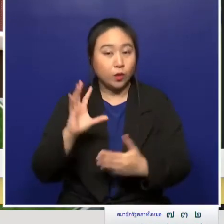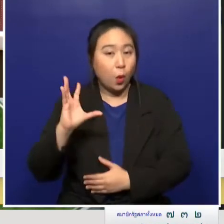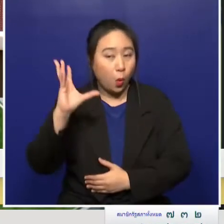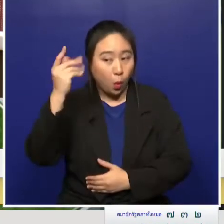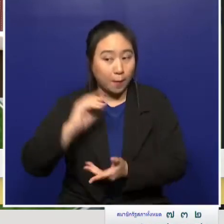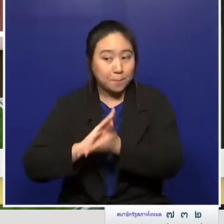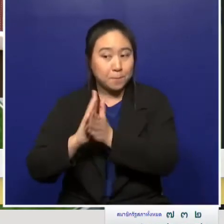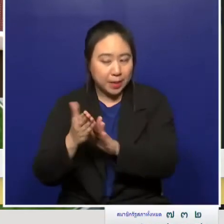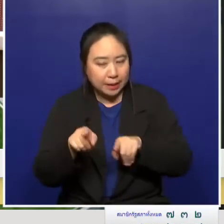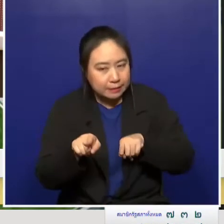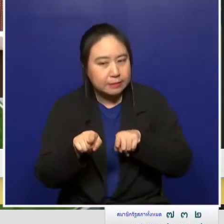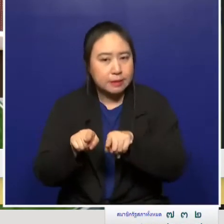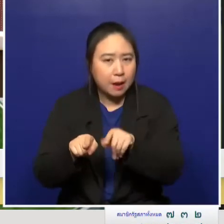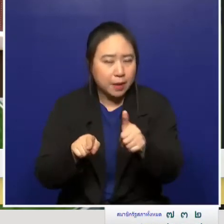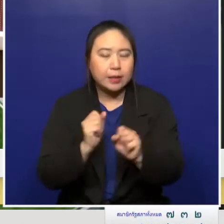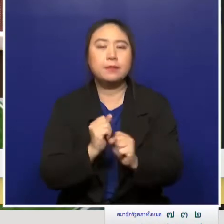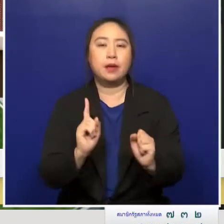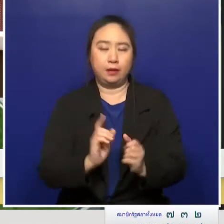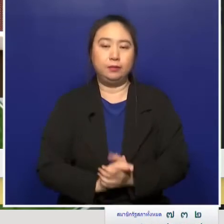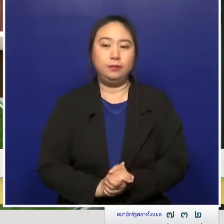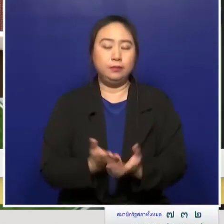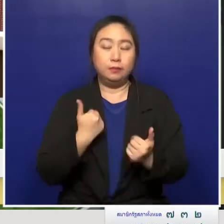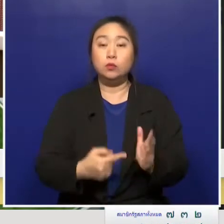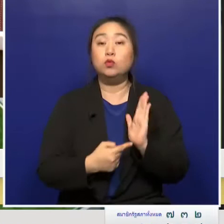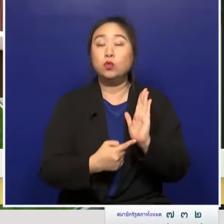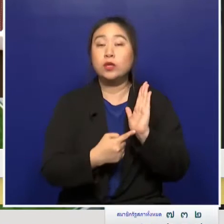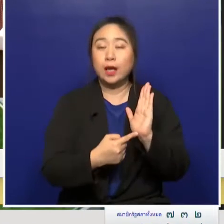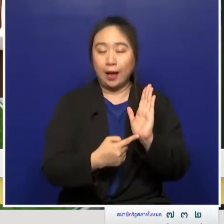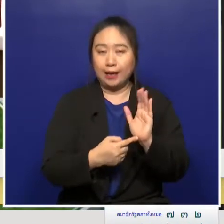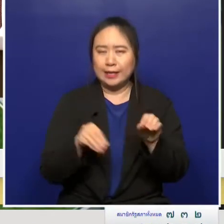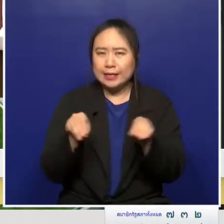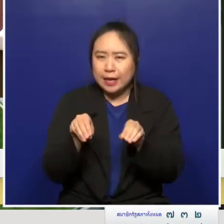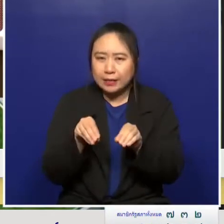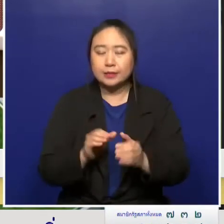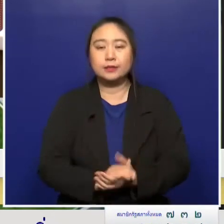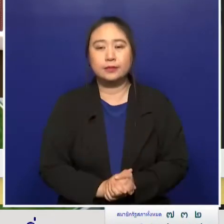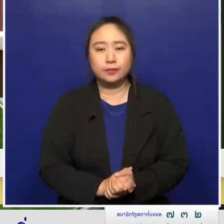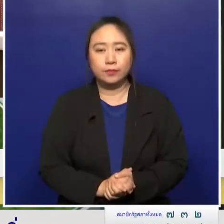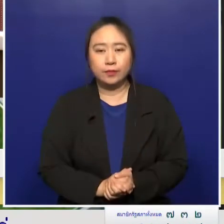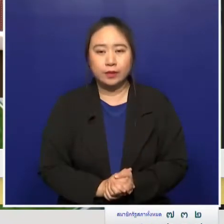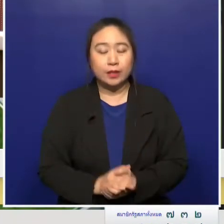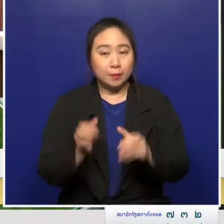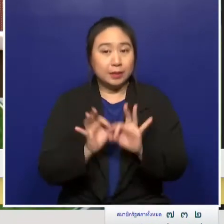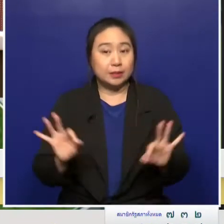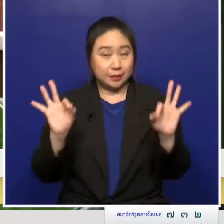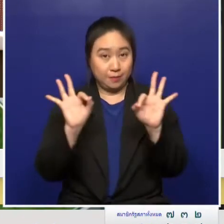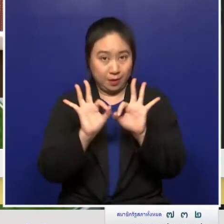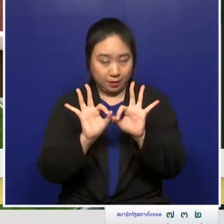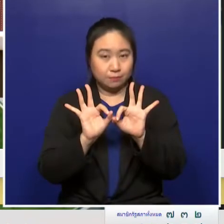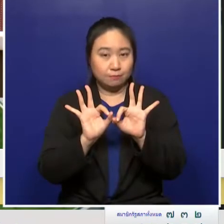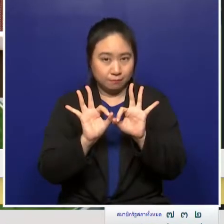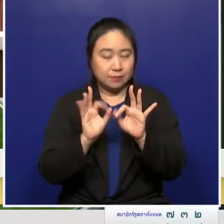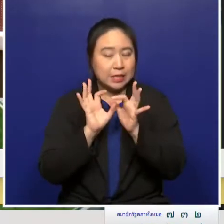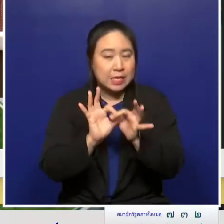กผมขออนุญาตที่จะยกตัวอย่างเอาใกล้ๆและเป็นประเด็นสำคัญที่เกี่